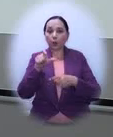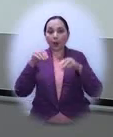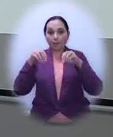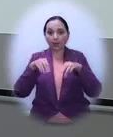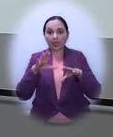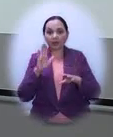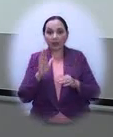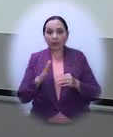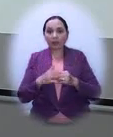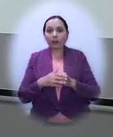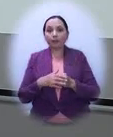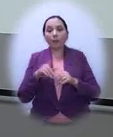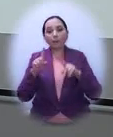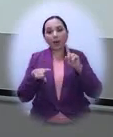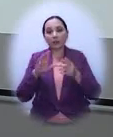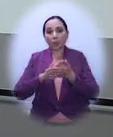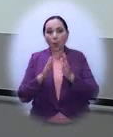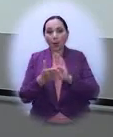bartaraf etiladi.